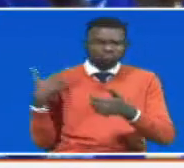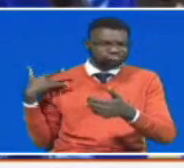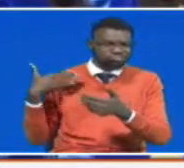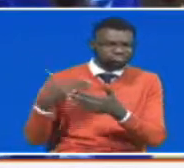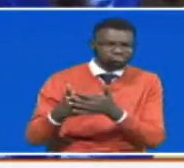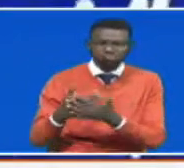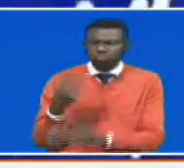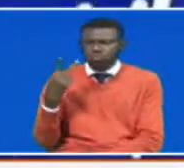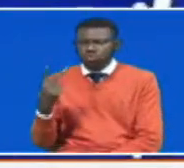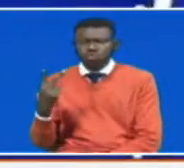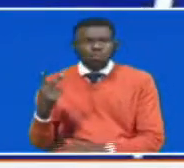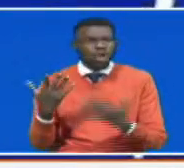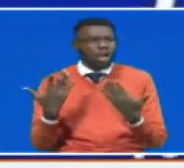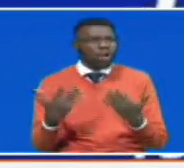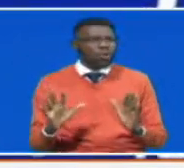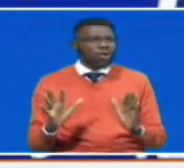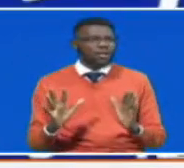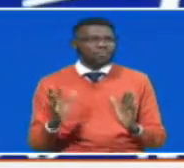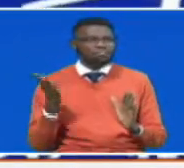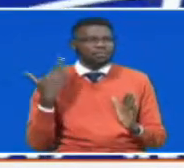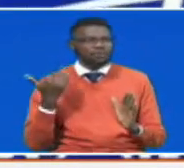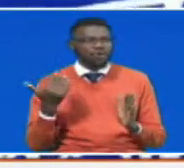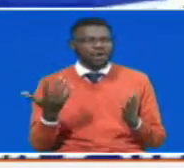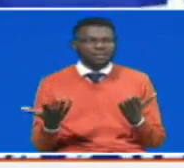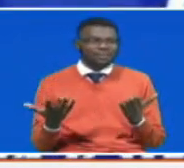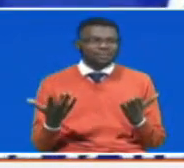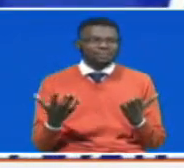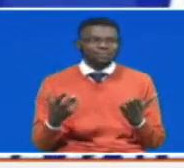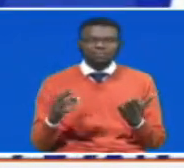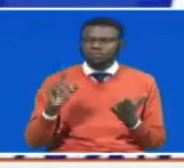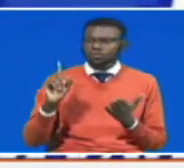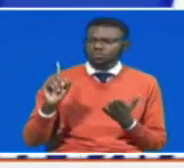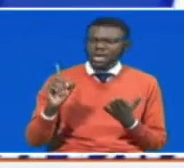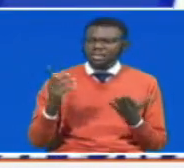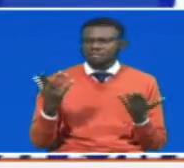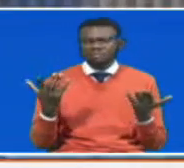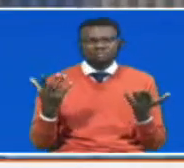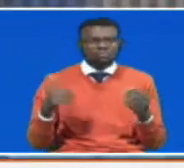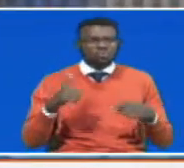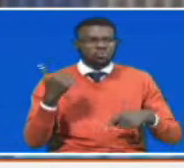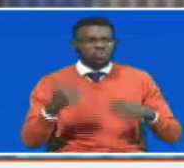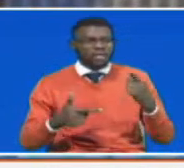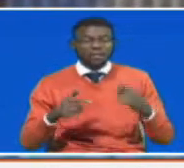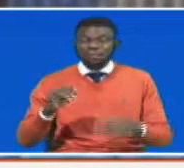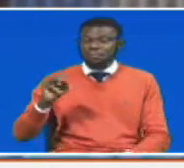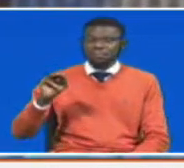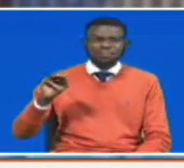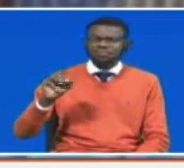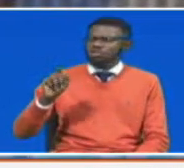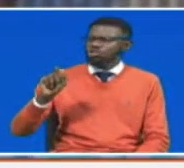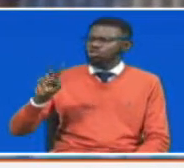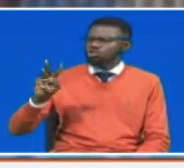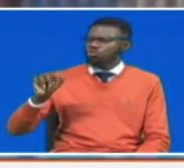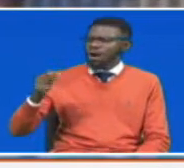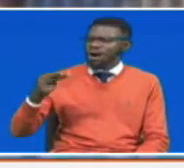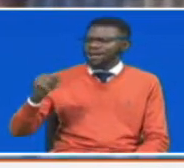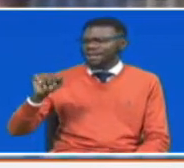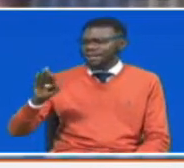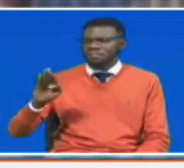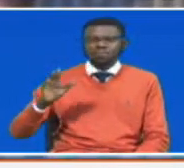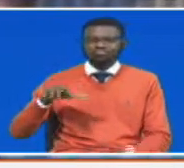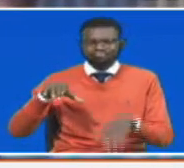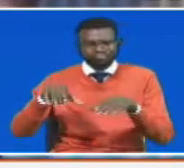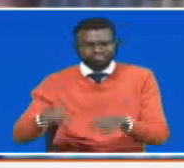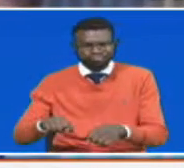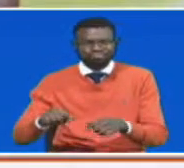2 na wakatoka sare 1, huku Tahir Muhyiddin akitarajiwa kuchukua mikoba ya uongozi wa klabu hiyo